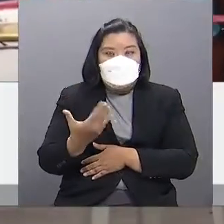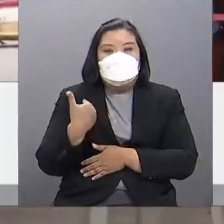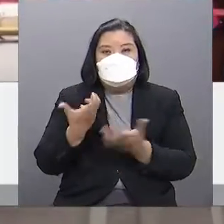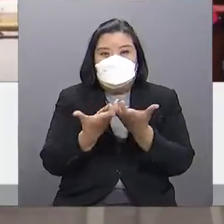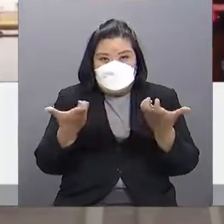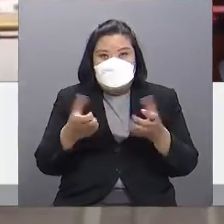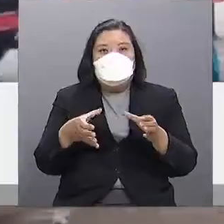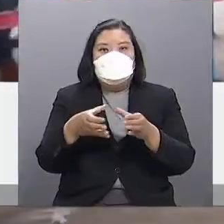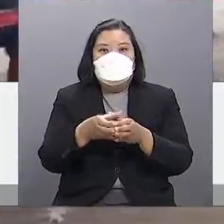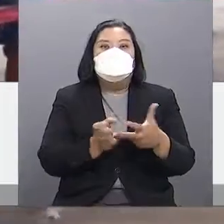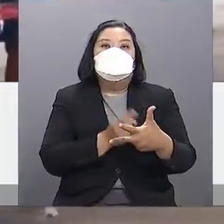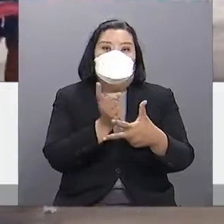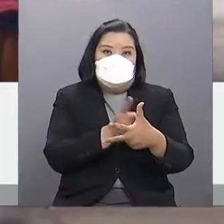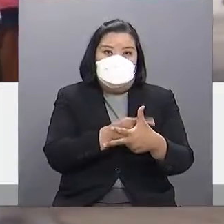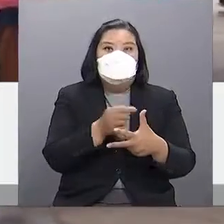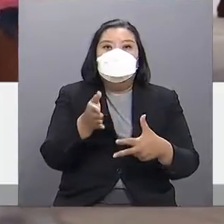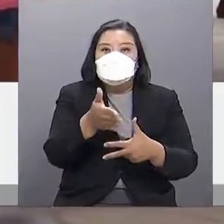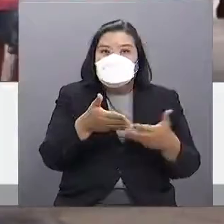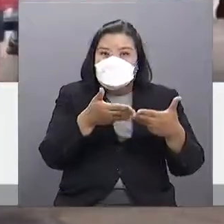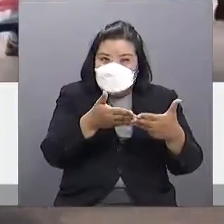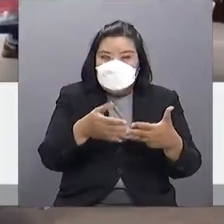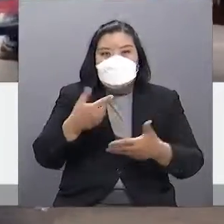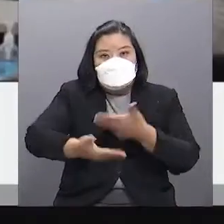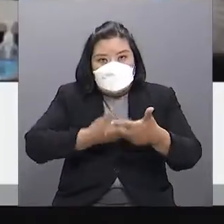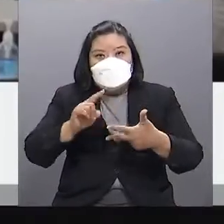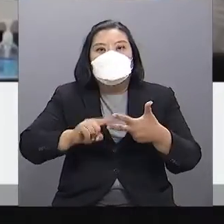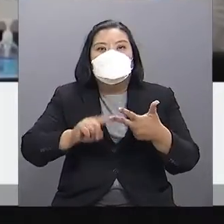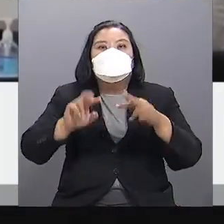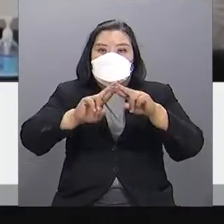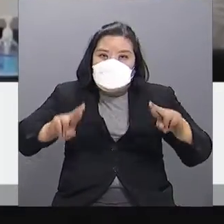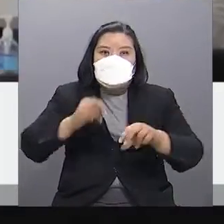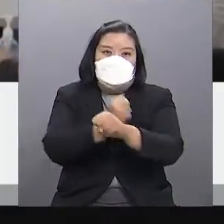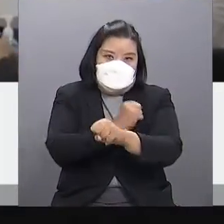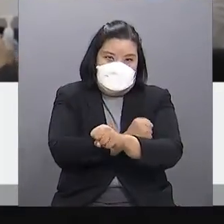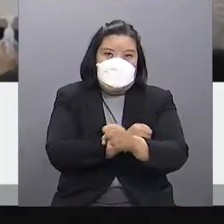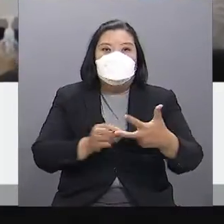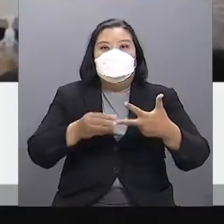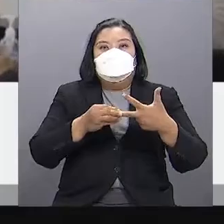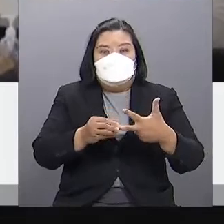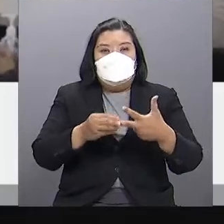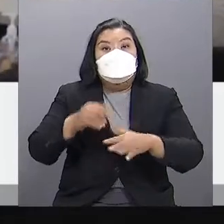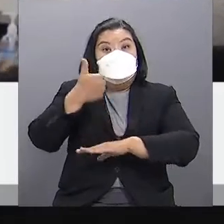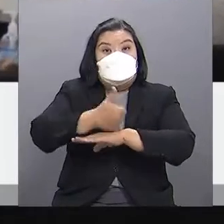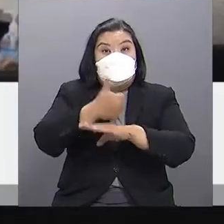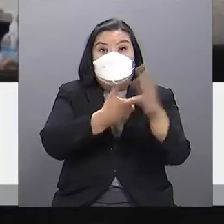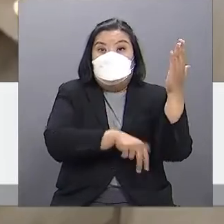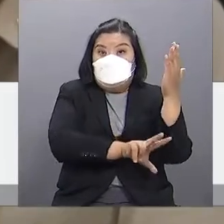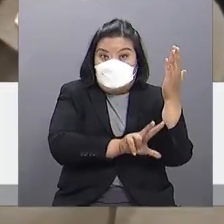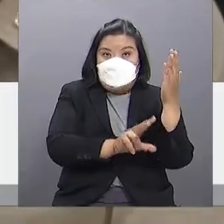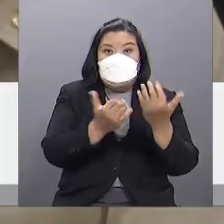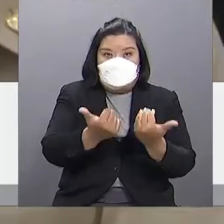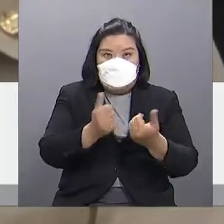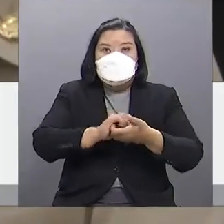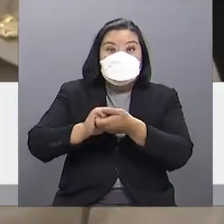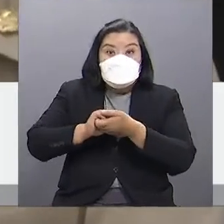งงานประมงตลาดสดและสถานประกอบการต่างๆผู้ว่าราชการจังหวัดภูเก็ตจึงร่วมหารือกับหน่วยงานที่